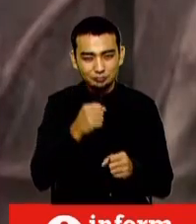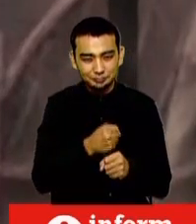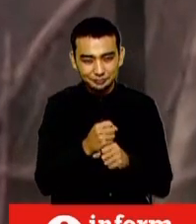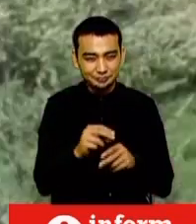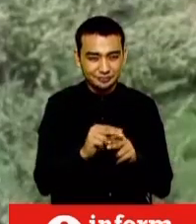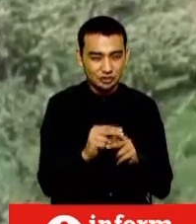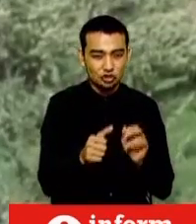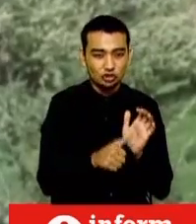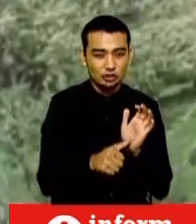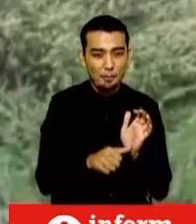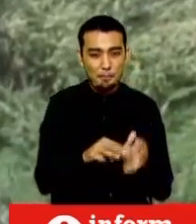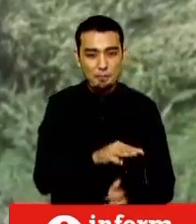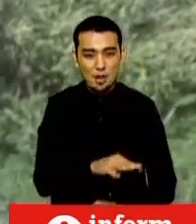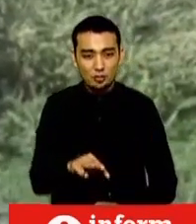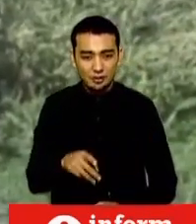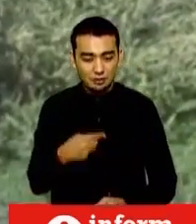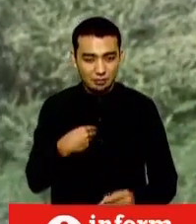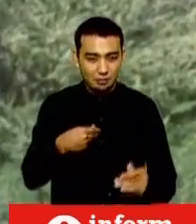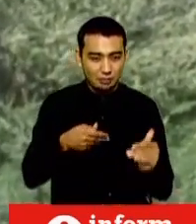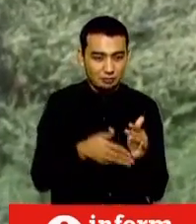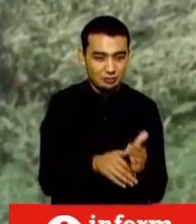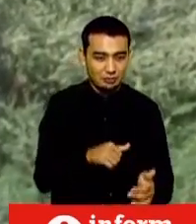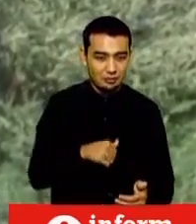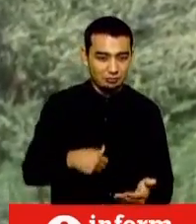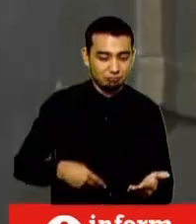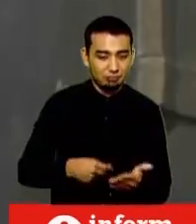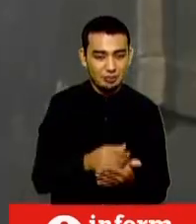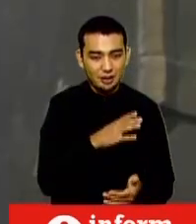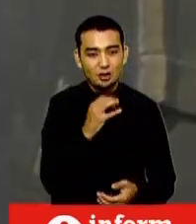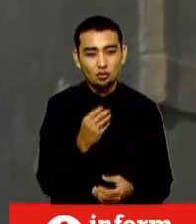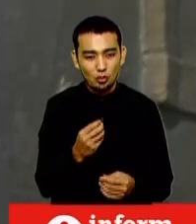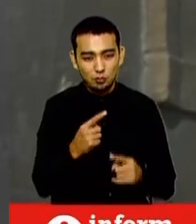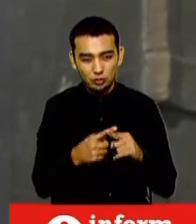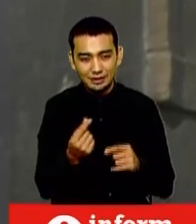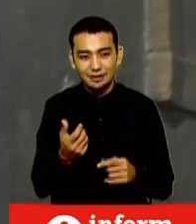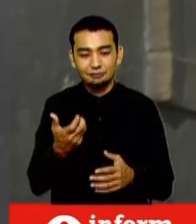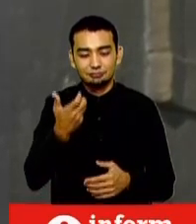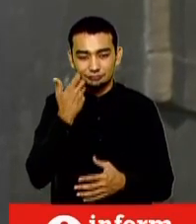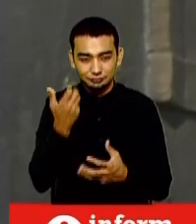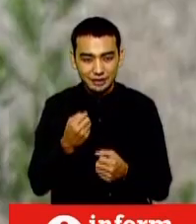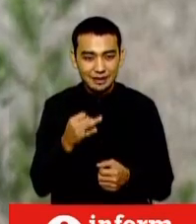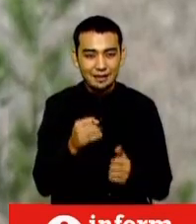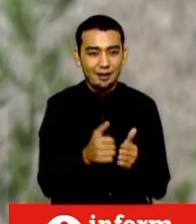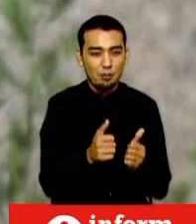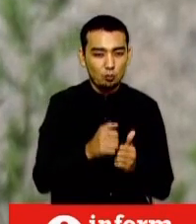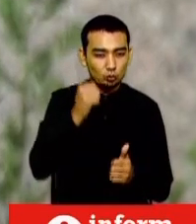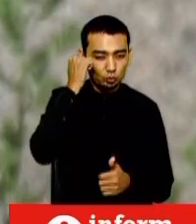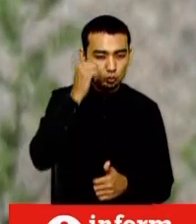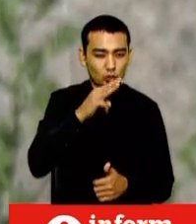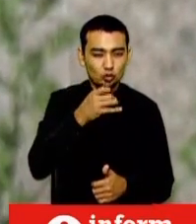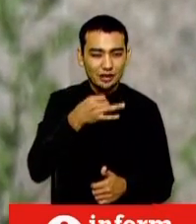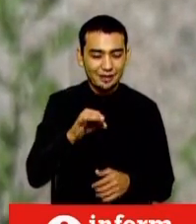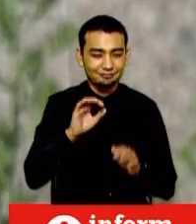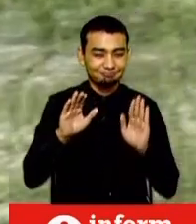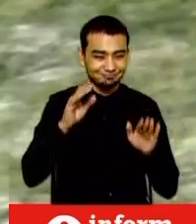орнатуға 60 миллион теңгеден артық ақша жұмсағанын айтады. Енді тағы қосымша телім алып, соның жанынан музей салып, қалаға сыйға тартайын